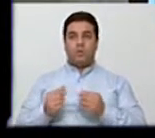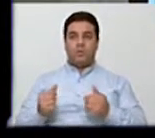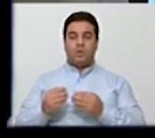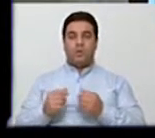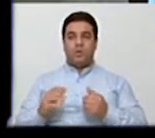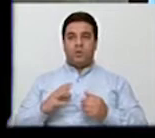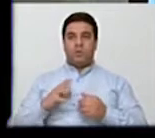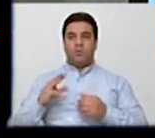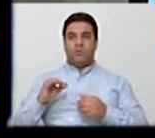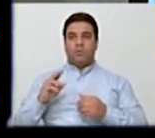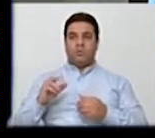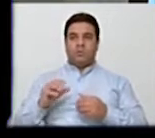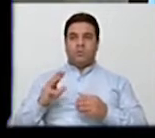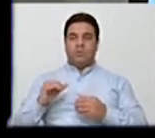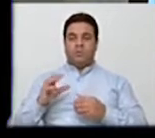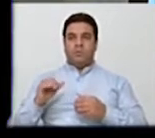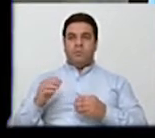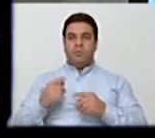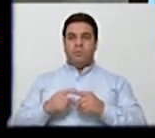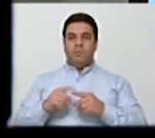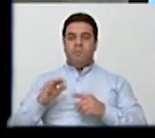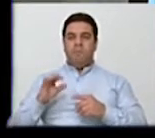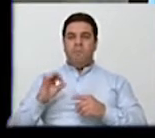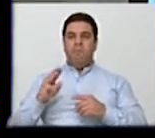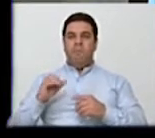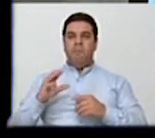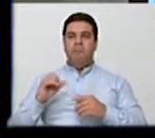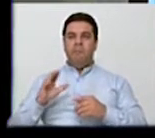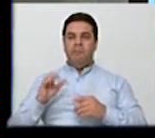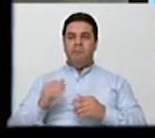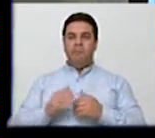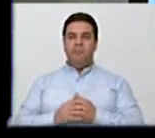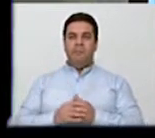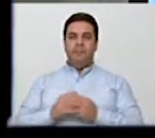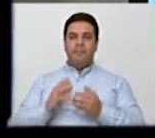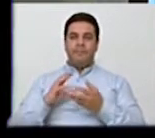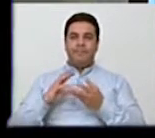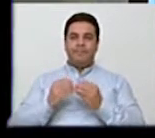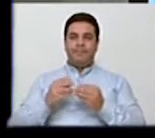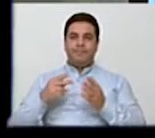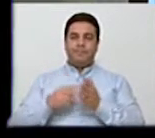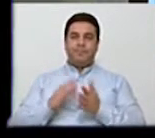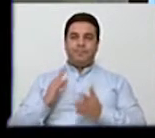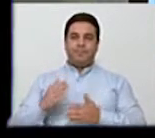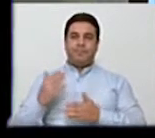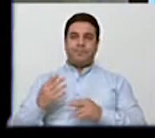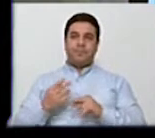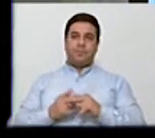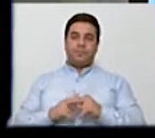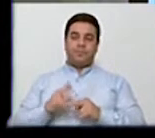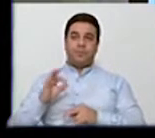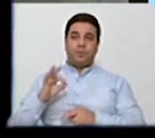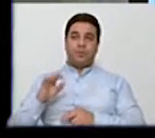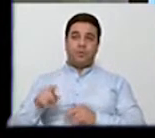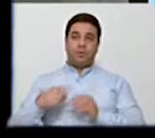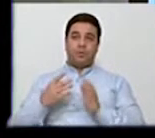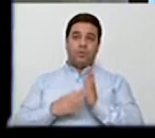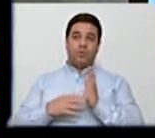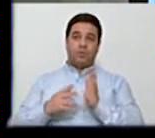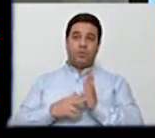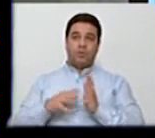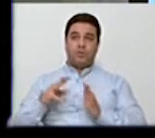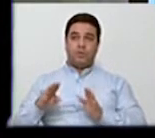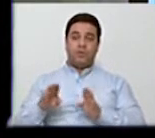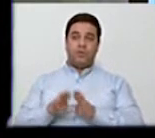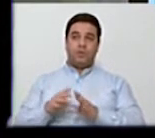erigan moddaning massasini uning molar massasiga hamda hajmiga bo'lib topadigan bo'lsak, demak, 0,98 molarga